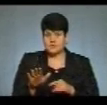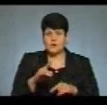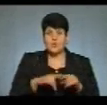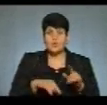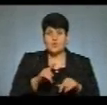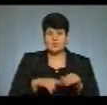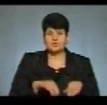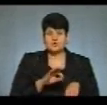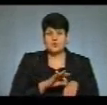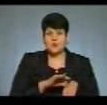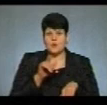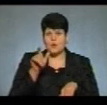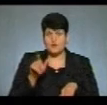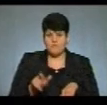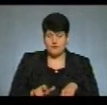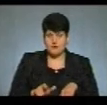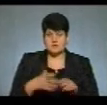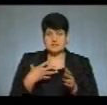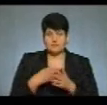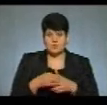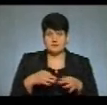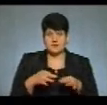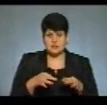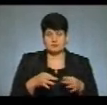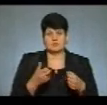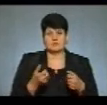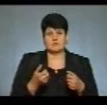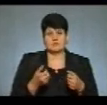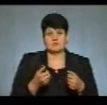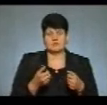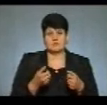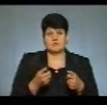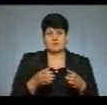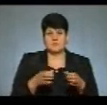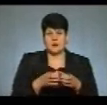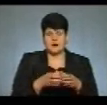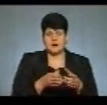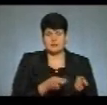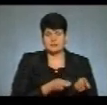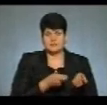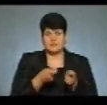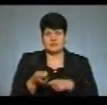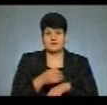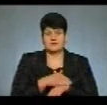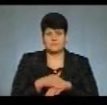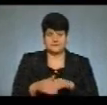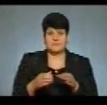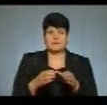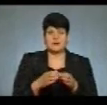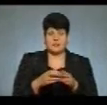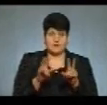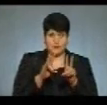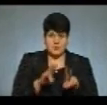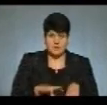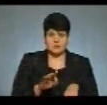родичі хворої своїм транспортом бригаду відвіз по адресі. Бригада